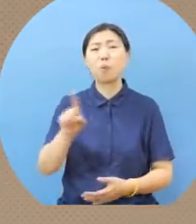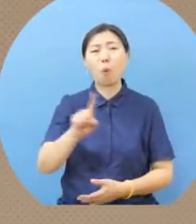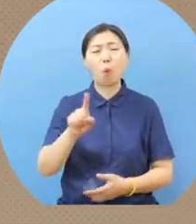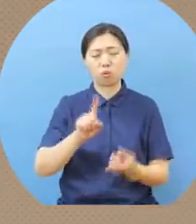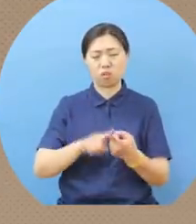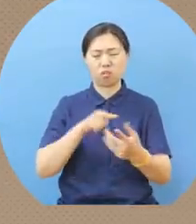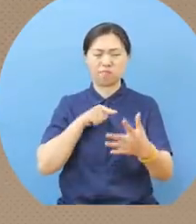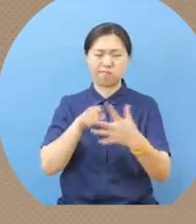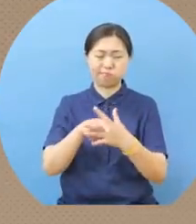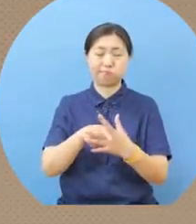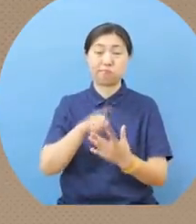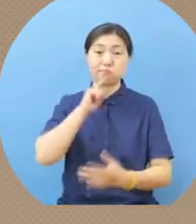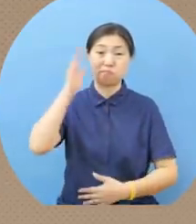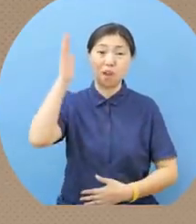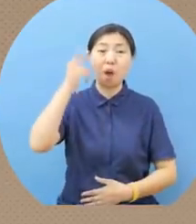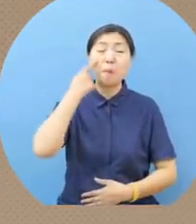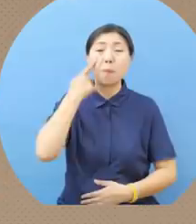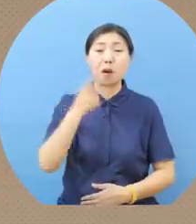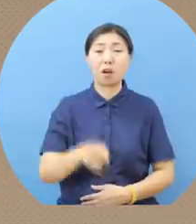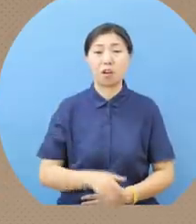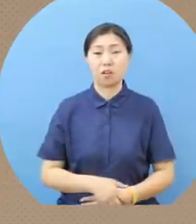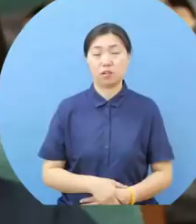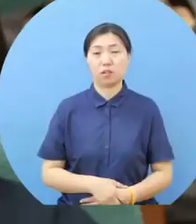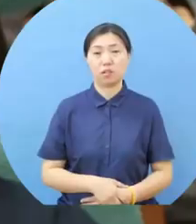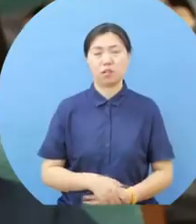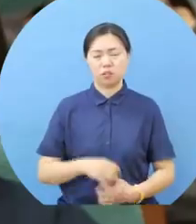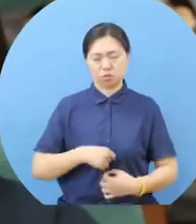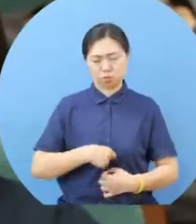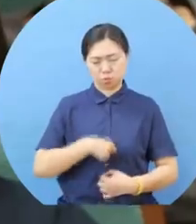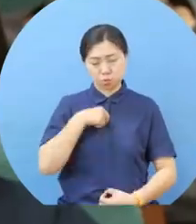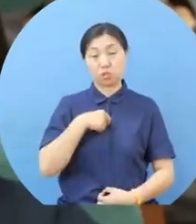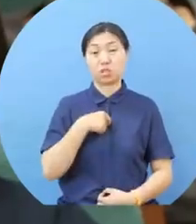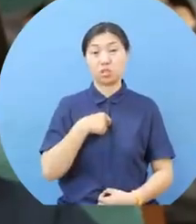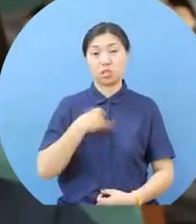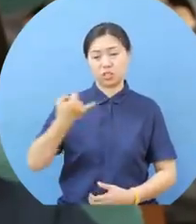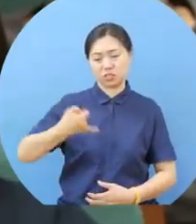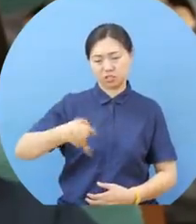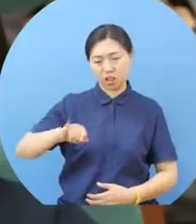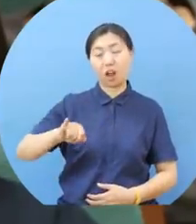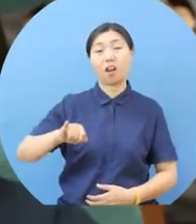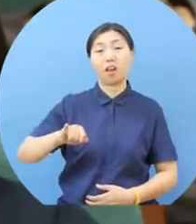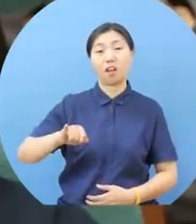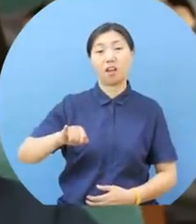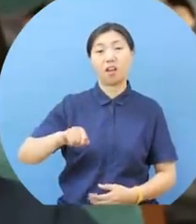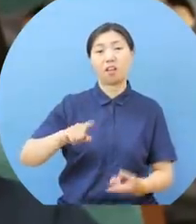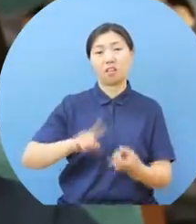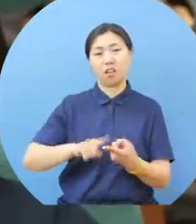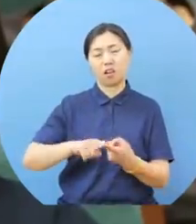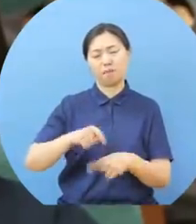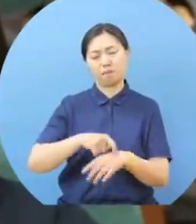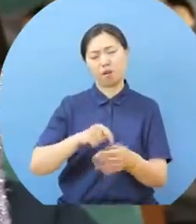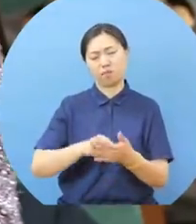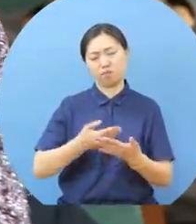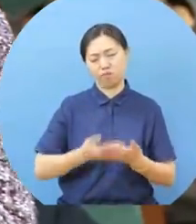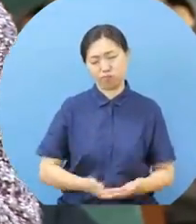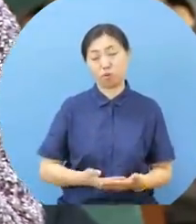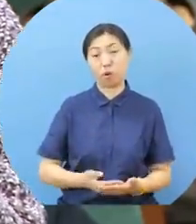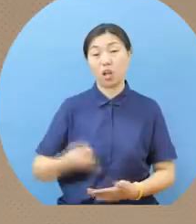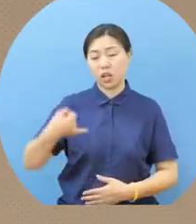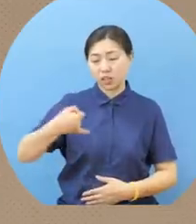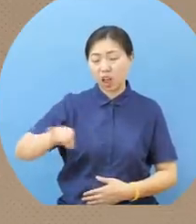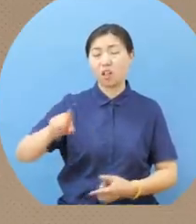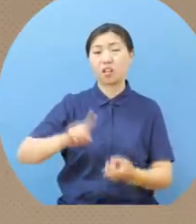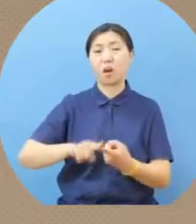좀 모호한 문제인지를 자자 땅 얘기해 봐요 저희 솔직 이 따라 에 대한 마음이 제가 너무 무겁고